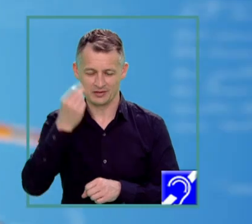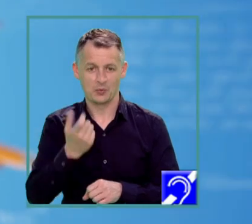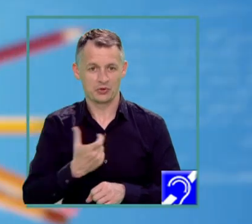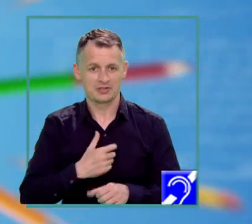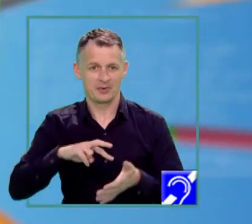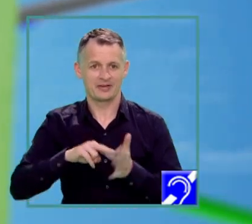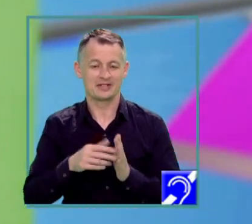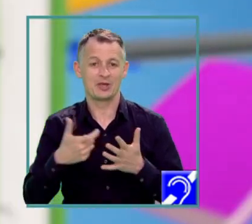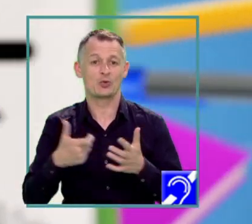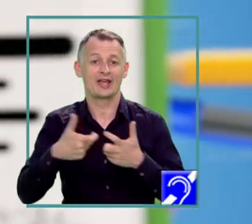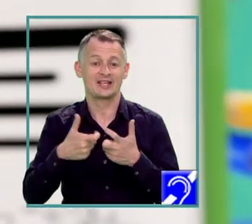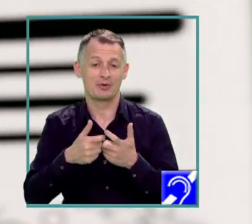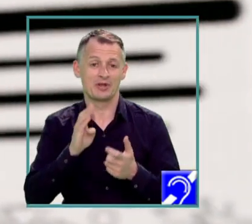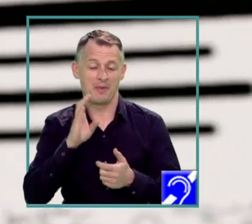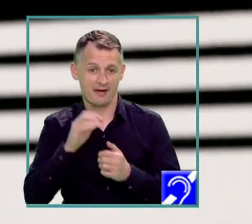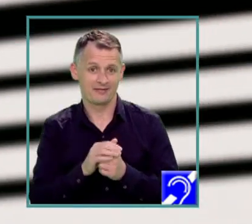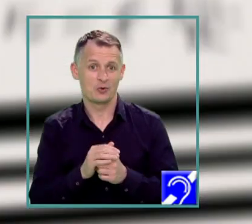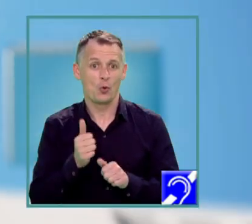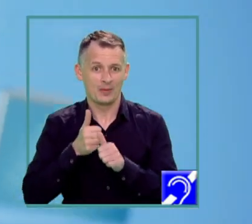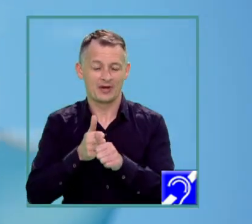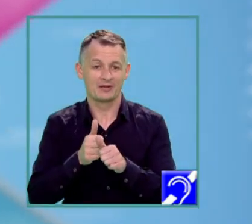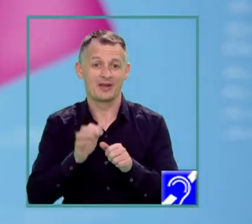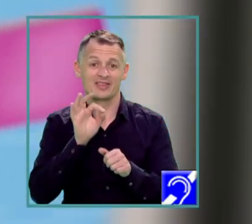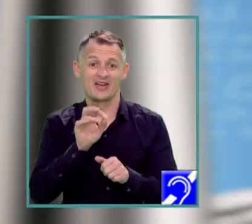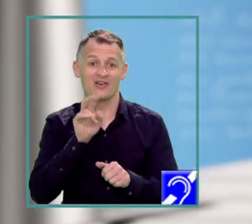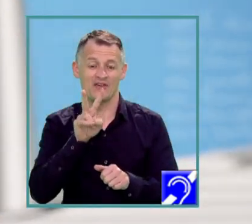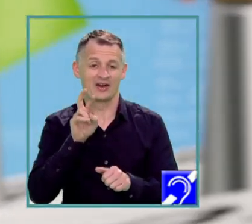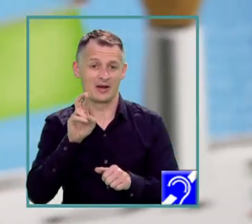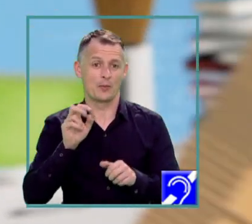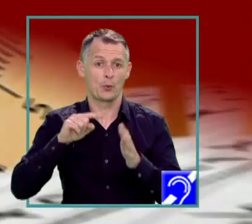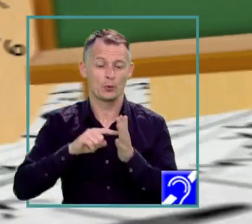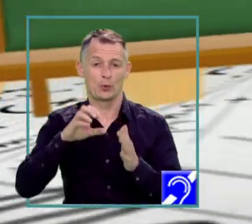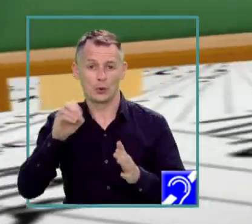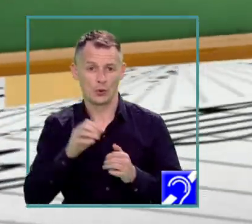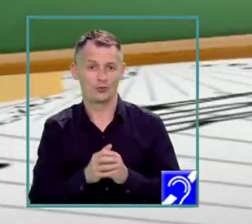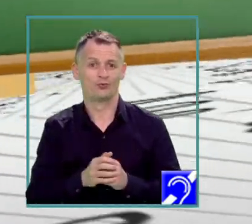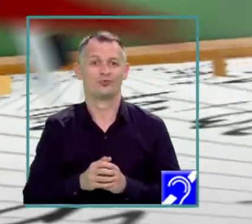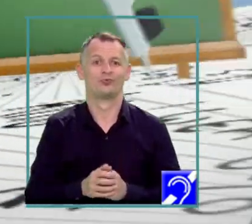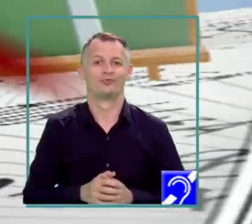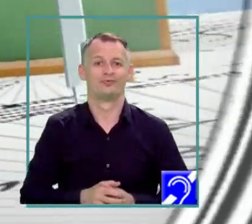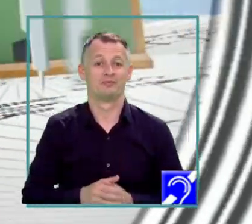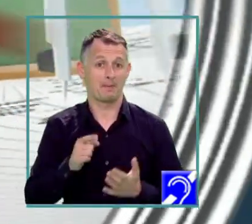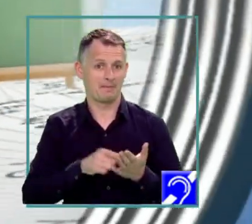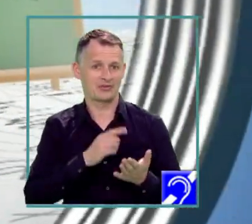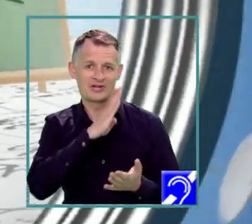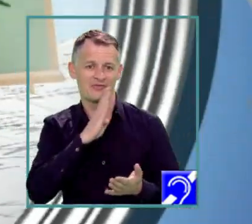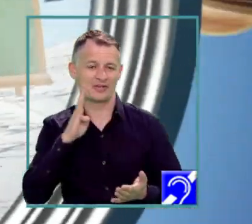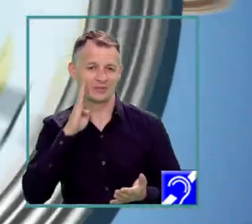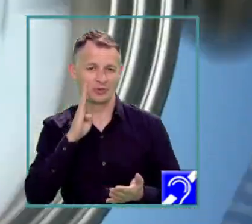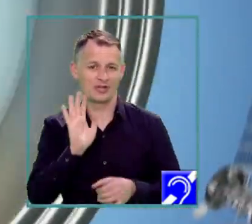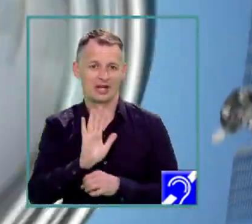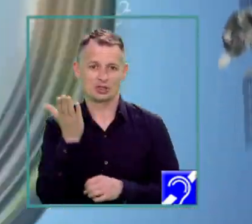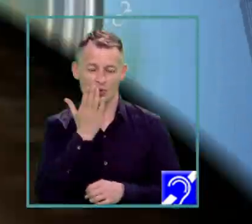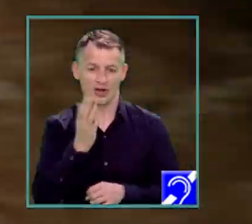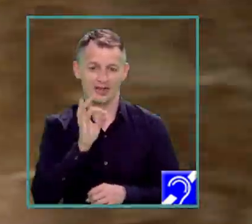urmărim lecțiile noastre și online pe saiturile tvr.ro și pe tvrplus.ro pe pagina de Facebook de la școala